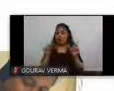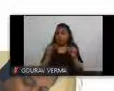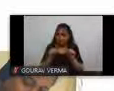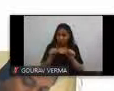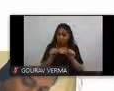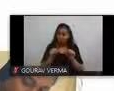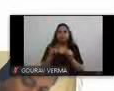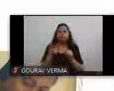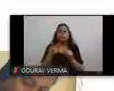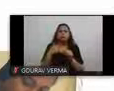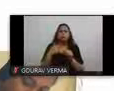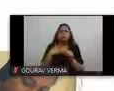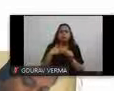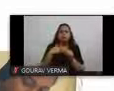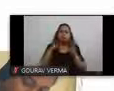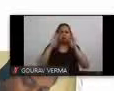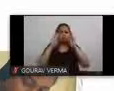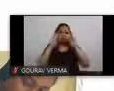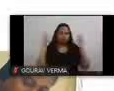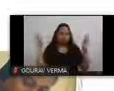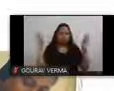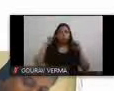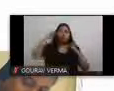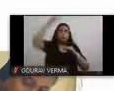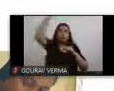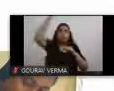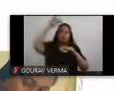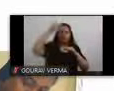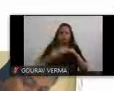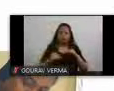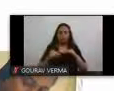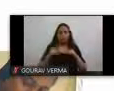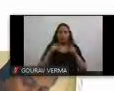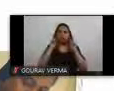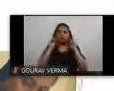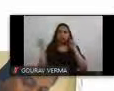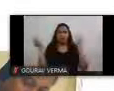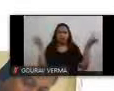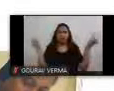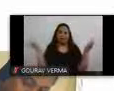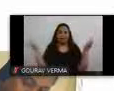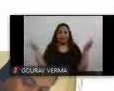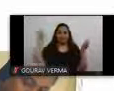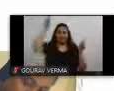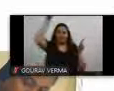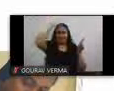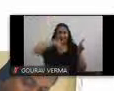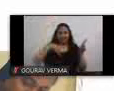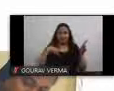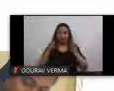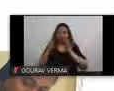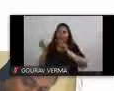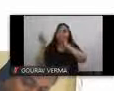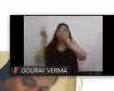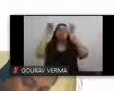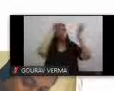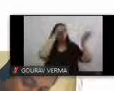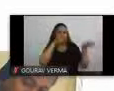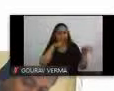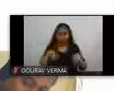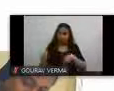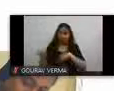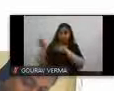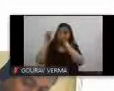टू द साइड्स एबोव बिलो आर नोन एज द पेरिफेरल एरियाज ऑफ विजन. फॉर्मल टेस्ट अगेन बहुत मुश्किल होता